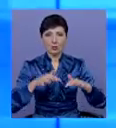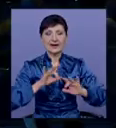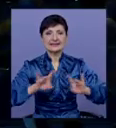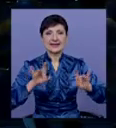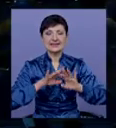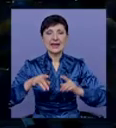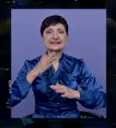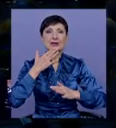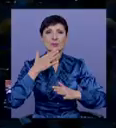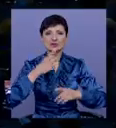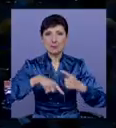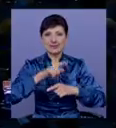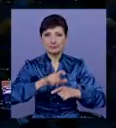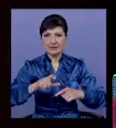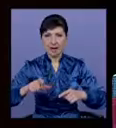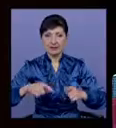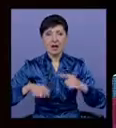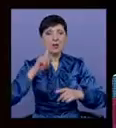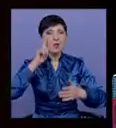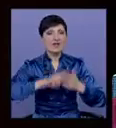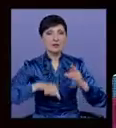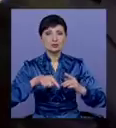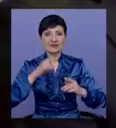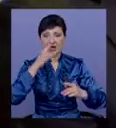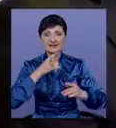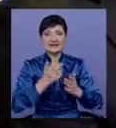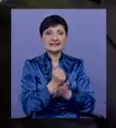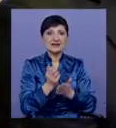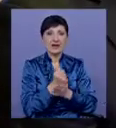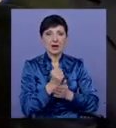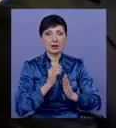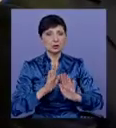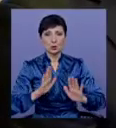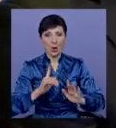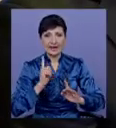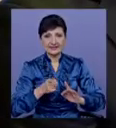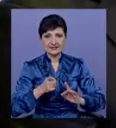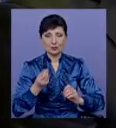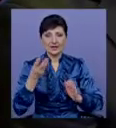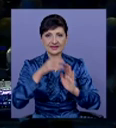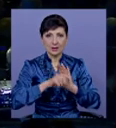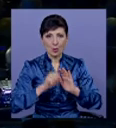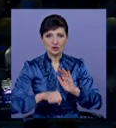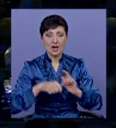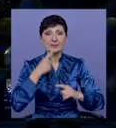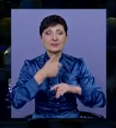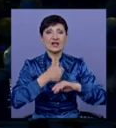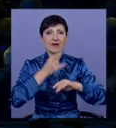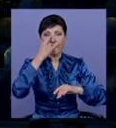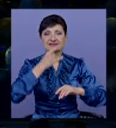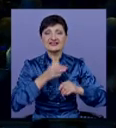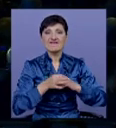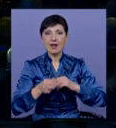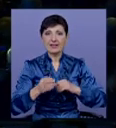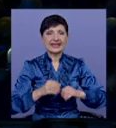зарубежные предприниматели. Они уверены, что сырьевая отрасль – не единственная ниша в городе, куда можно вложиться. По словам главы казахстанского